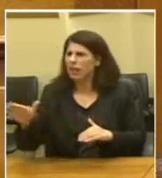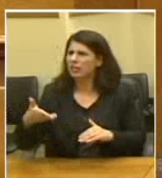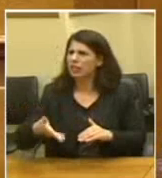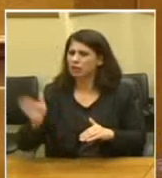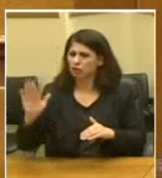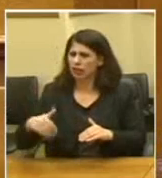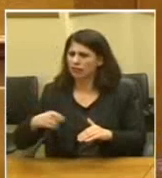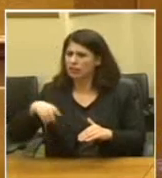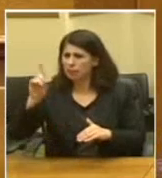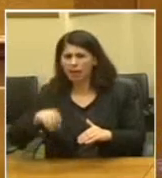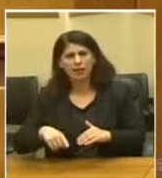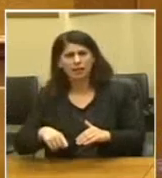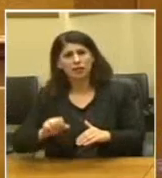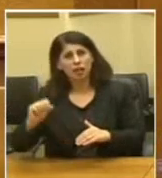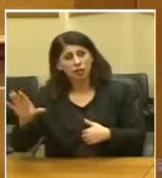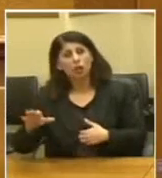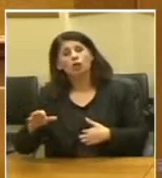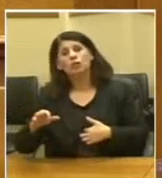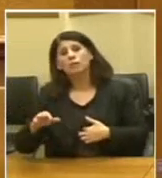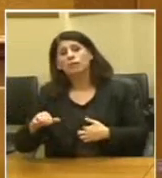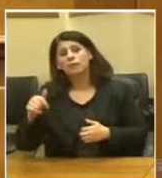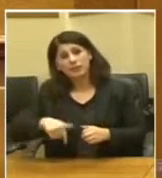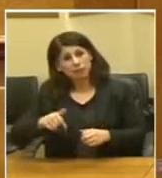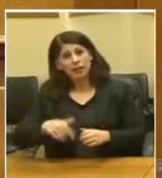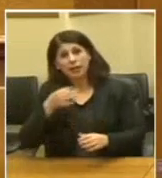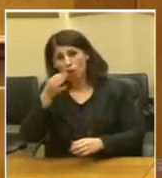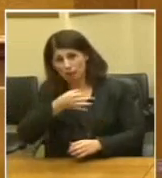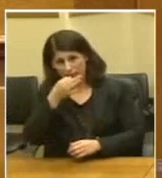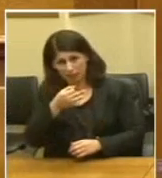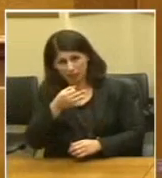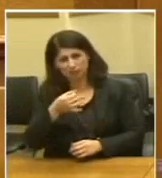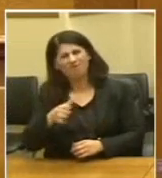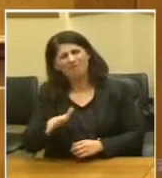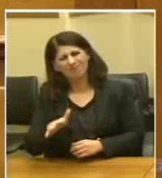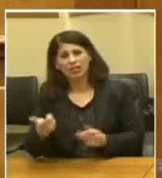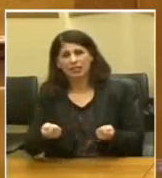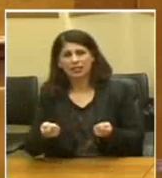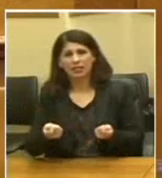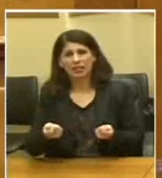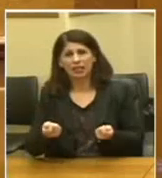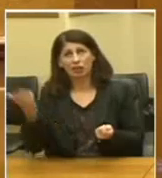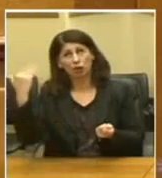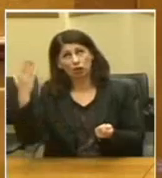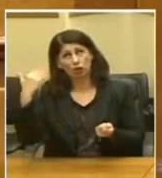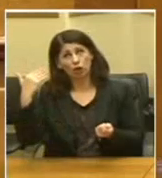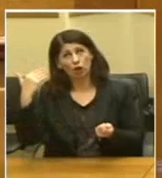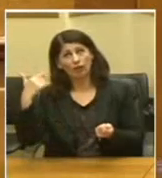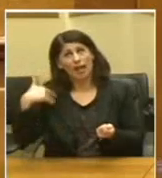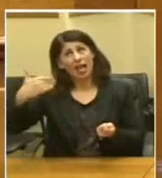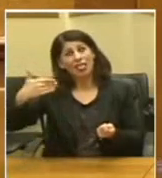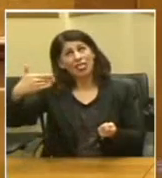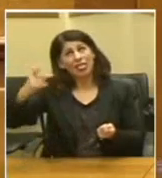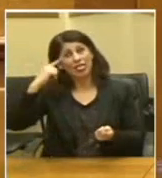μέρες, εκτός της σημερινής σας ομιλίας του μάλλον, γιατί είχατε κάνει και μια προφητεία το 19 θα γίνουν εκλογές. Ναι, θα